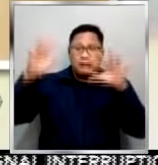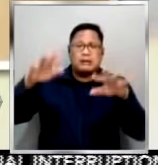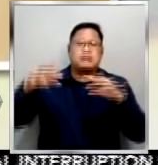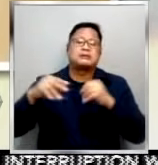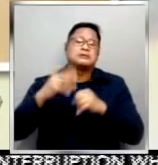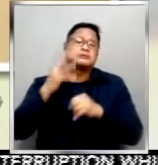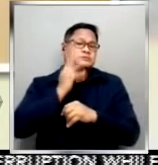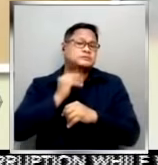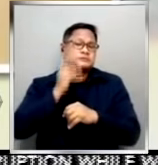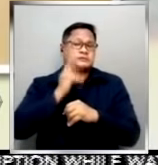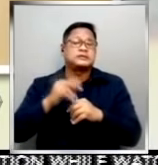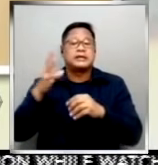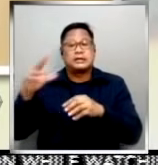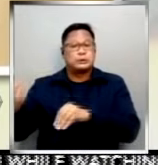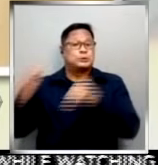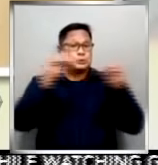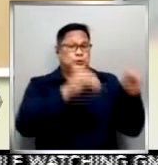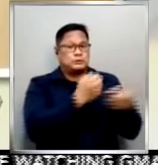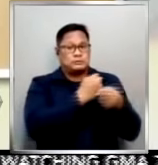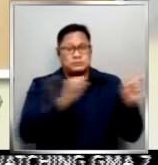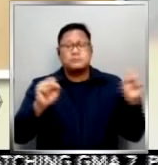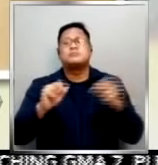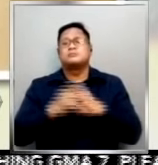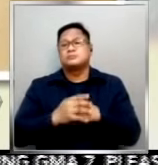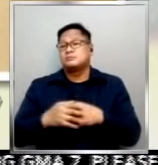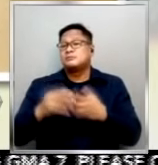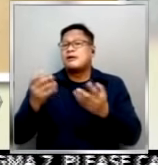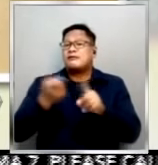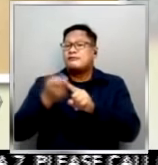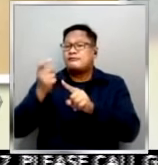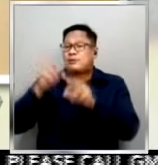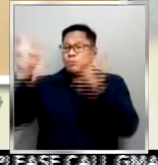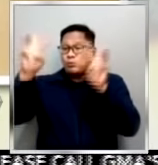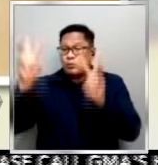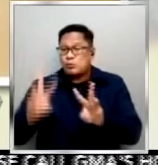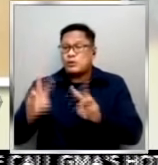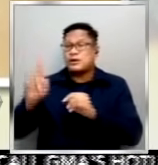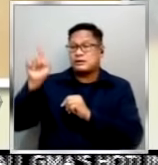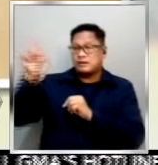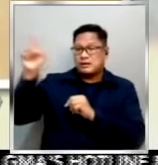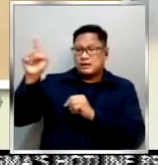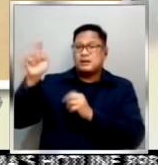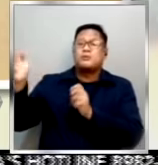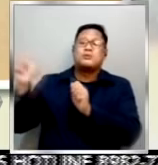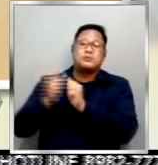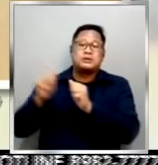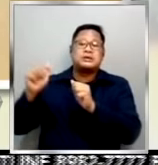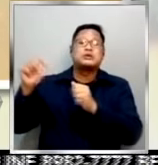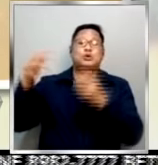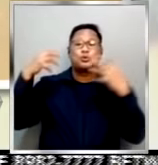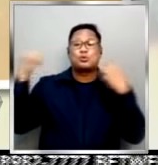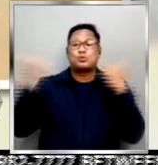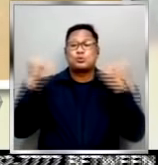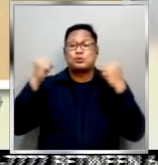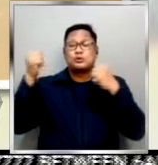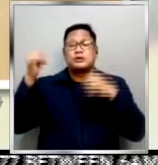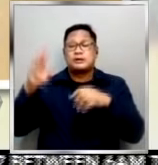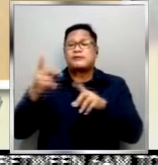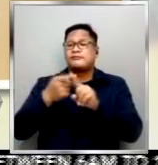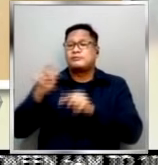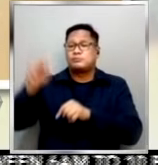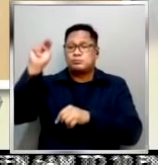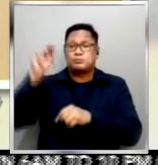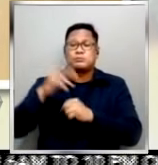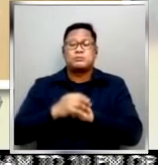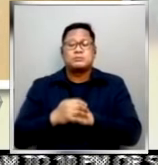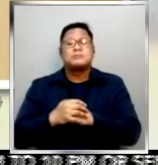dala ng hanging amihan ang pag-ulan sa Northern Luzon. Ay naman kay Putol Mayor Hector Pascua, nagsibalikan na ngayong hapon sa kanilang mga bahay